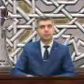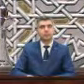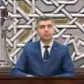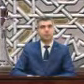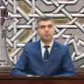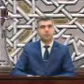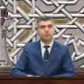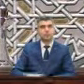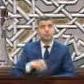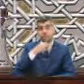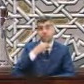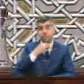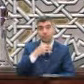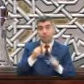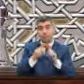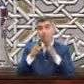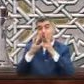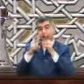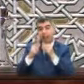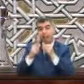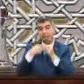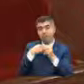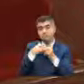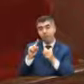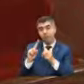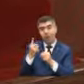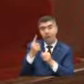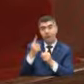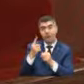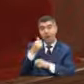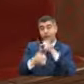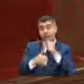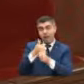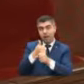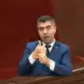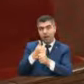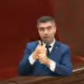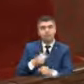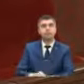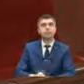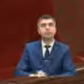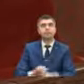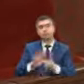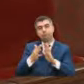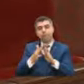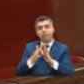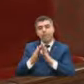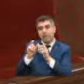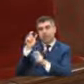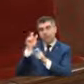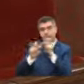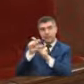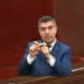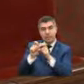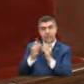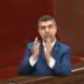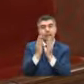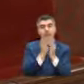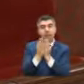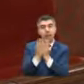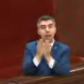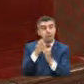غير واحد الرقم السيد النائب المحترم. هذه السنه فقط العدد ديال الطلبه اللي التحقوا بالتعليم الجامعي هذه السنه